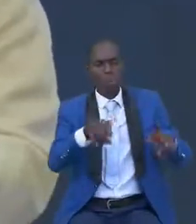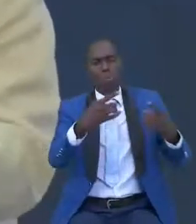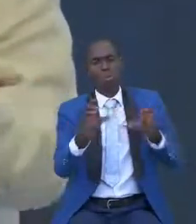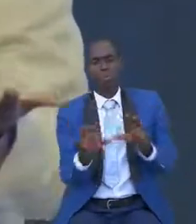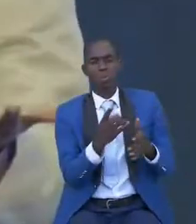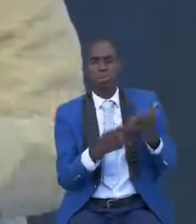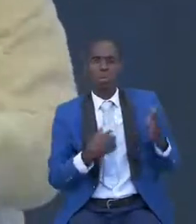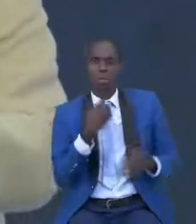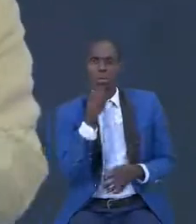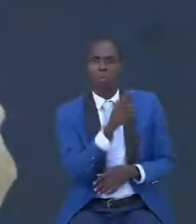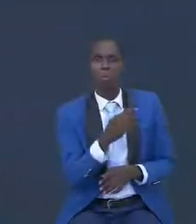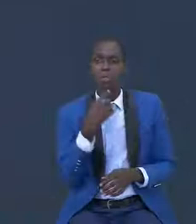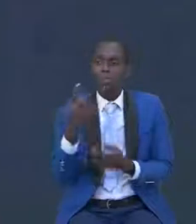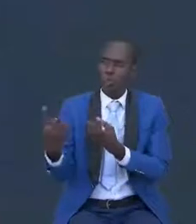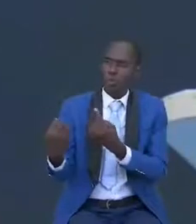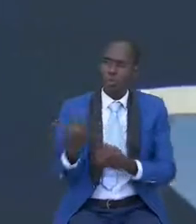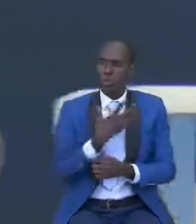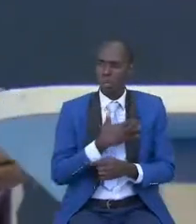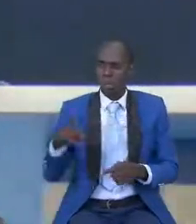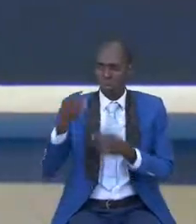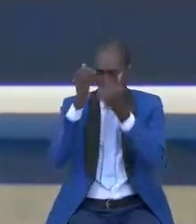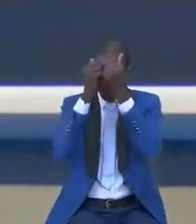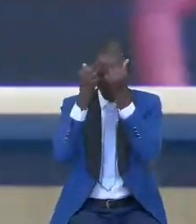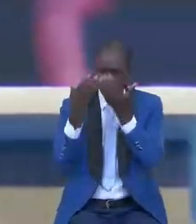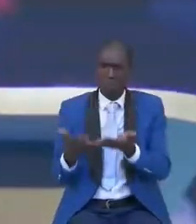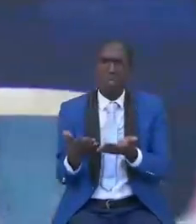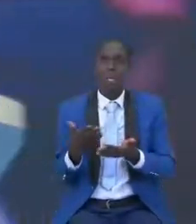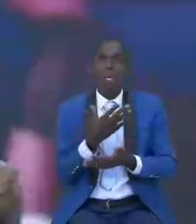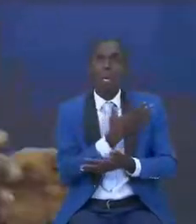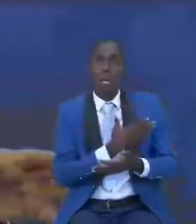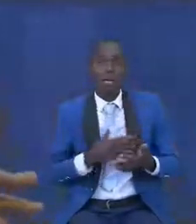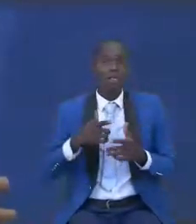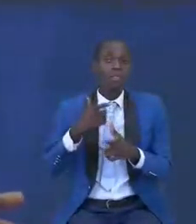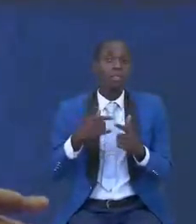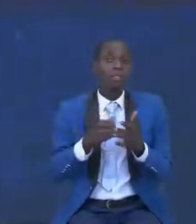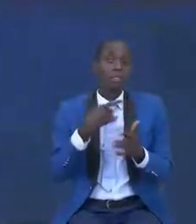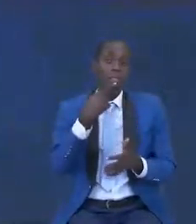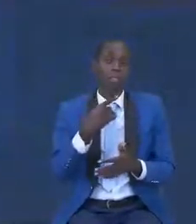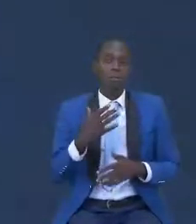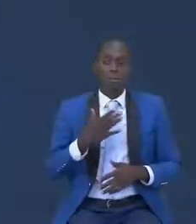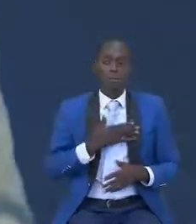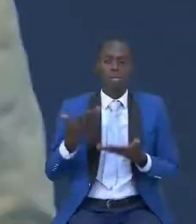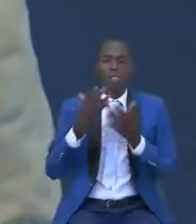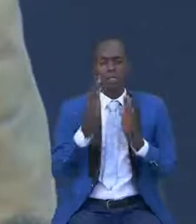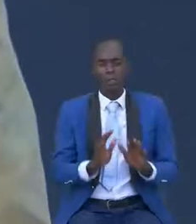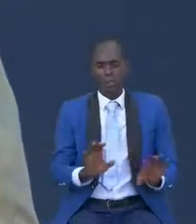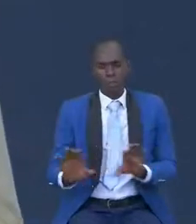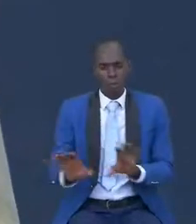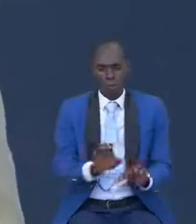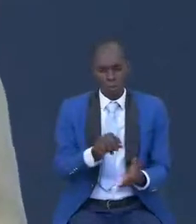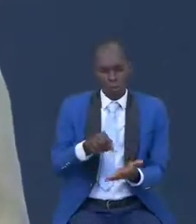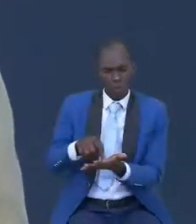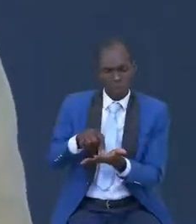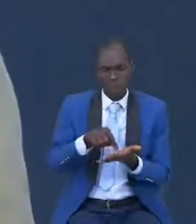il va. Il va faire ce que je veux qu'il fasse. Viens. Et il vient. Et à mon serviteur,